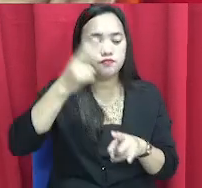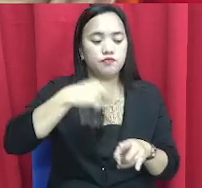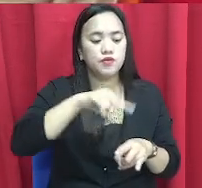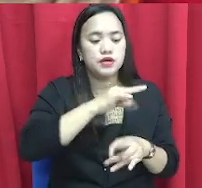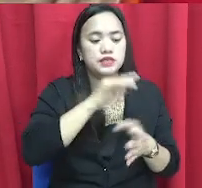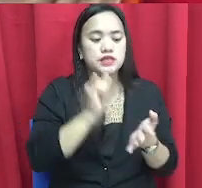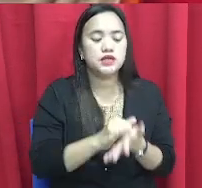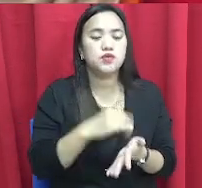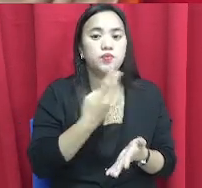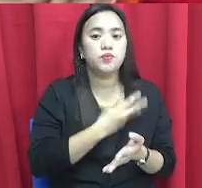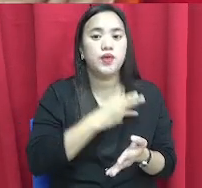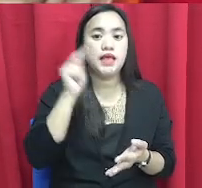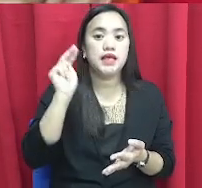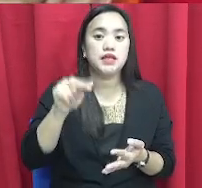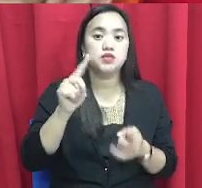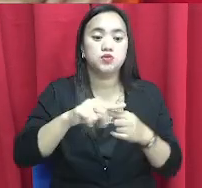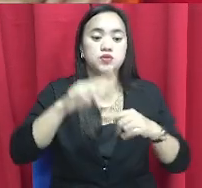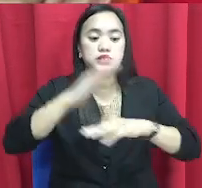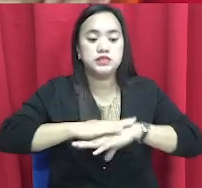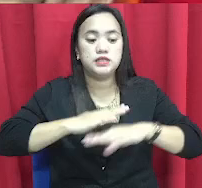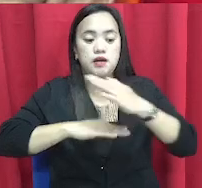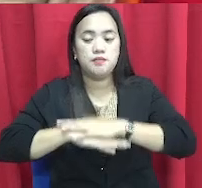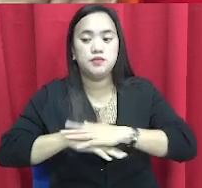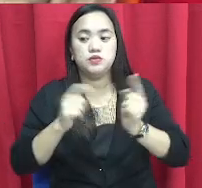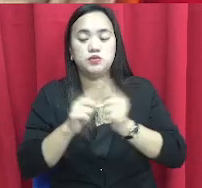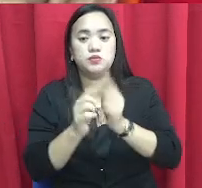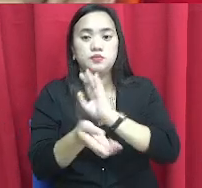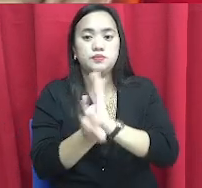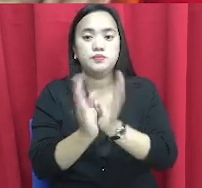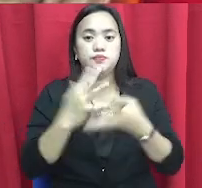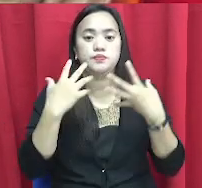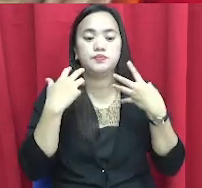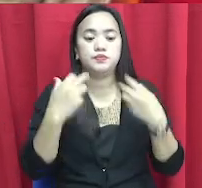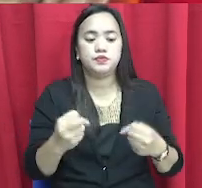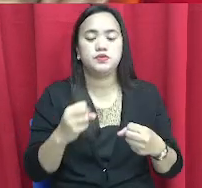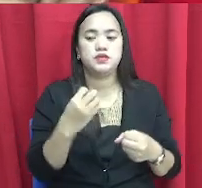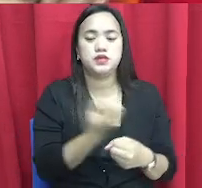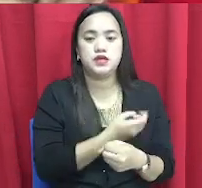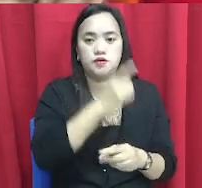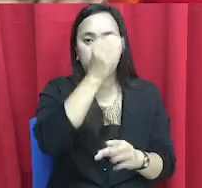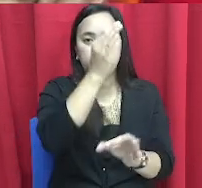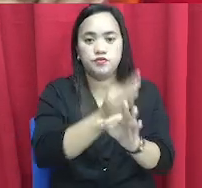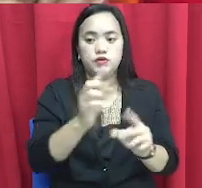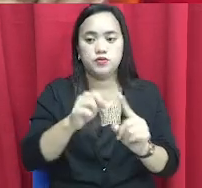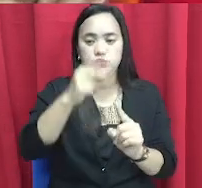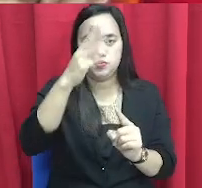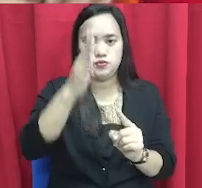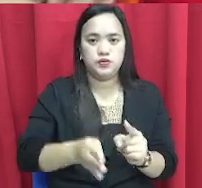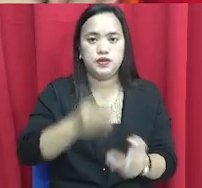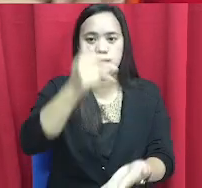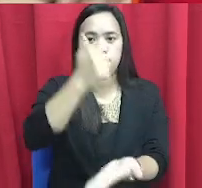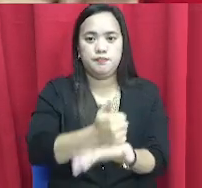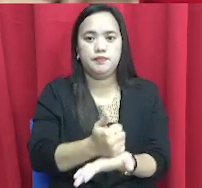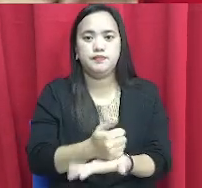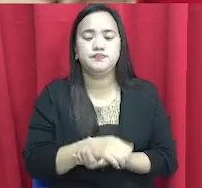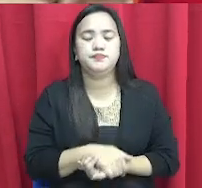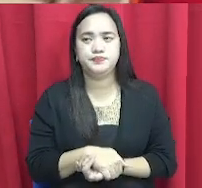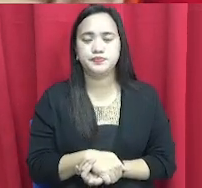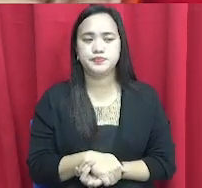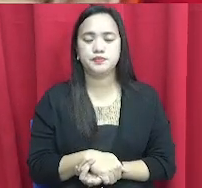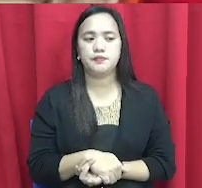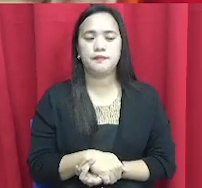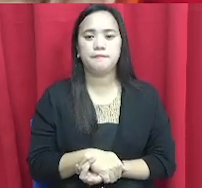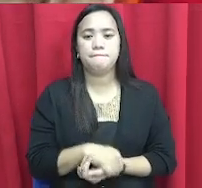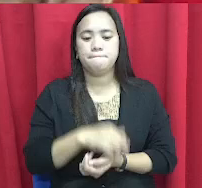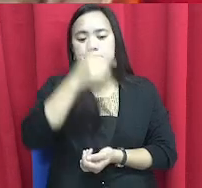ma-establish mapalakas mapa patibay ay yung ating pong pananampalataya kasi kung ah young